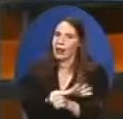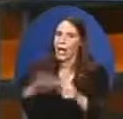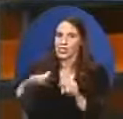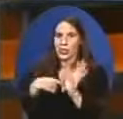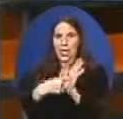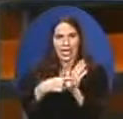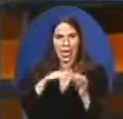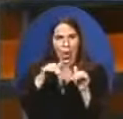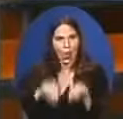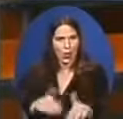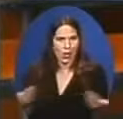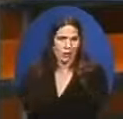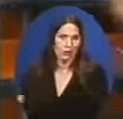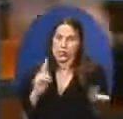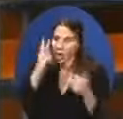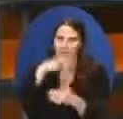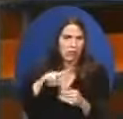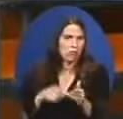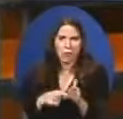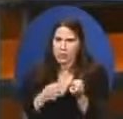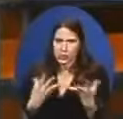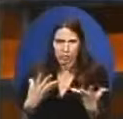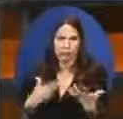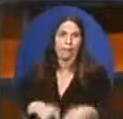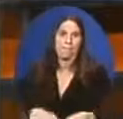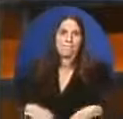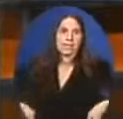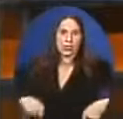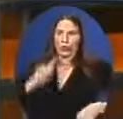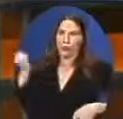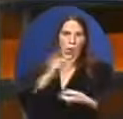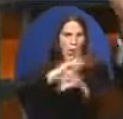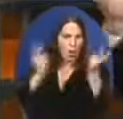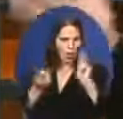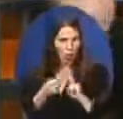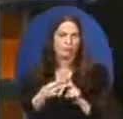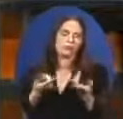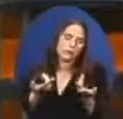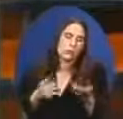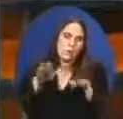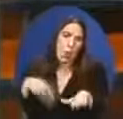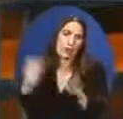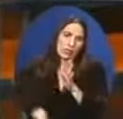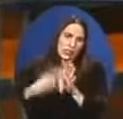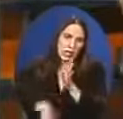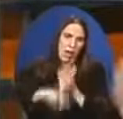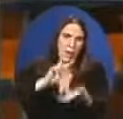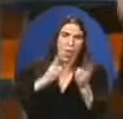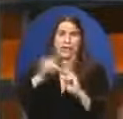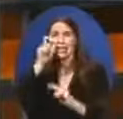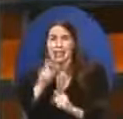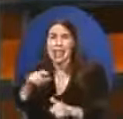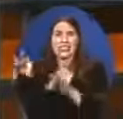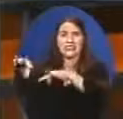צריך להבין ממה נוצר הגירעון הזה. קודם כל מיתון בעולם, דבר שהביא לירידה חדה בצריכה העולמית. כשבאיטליה,